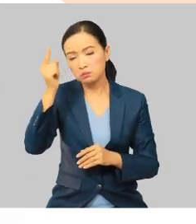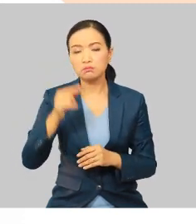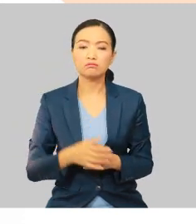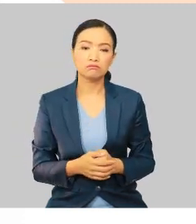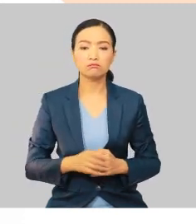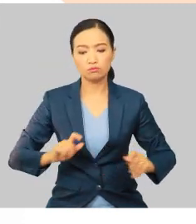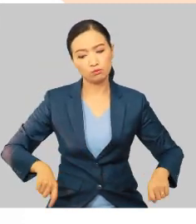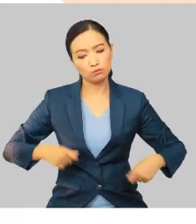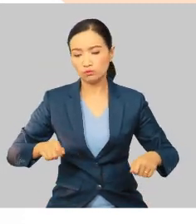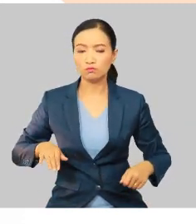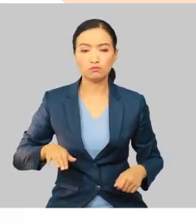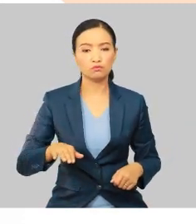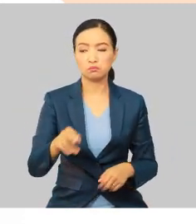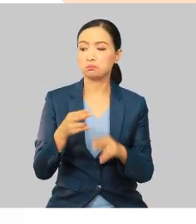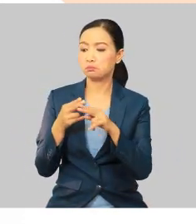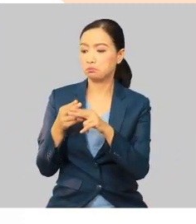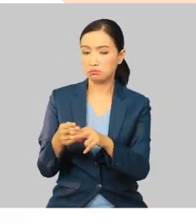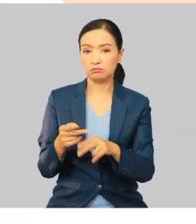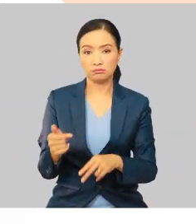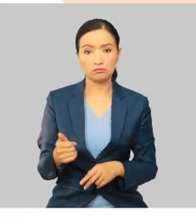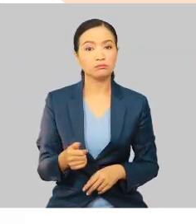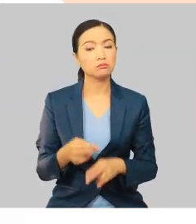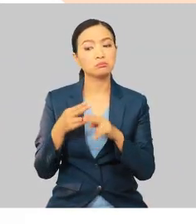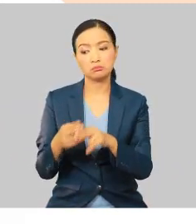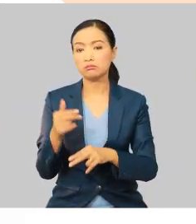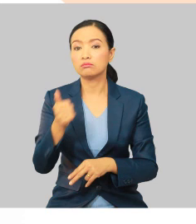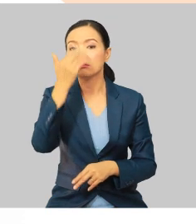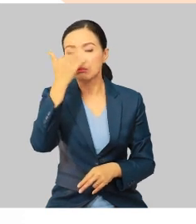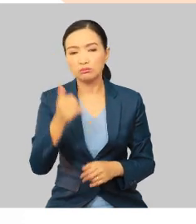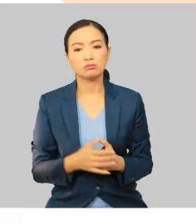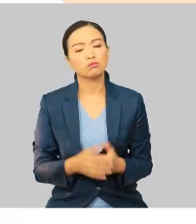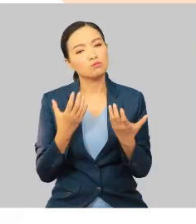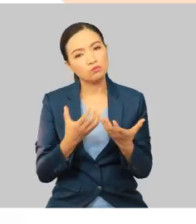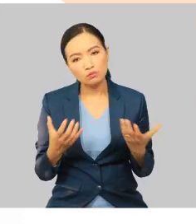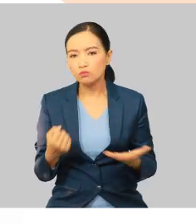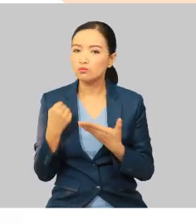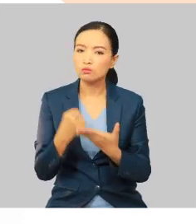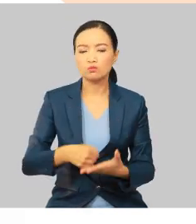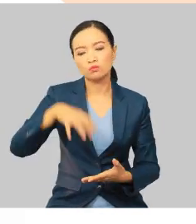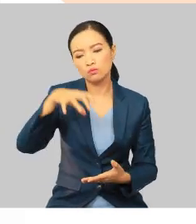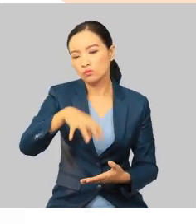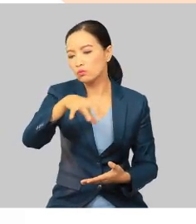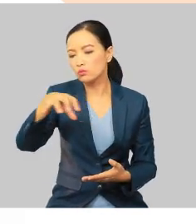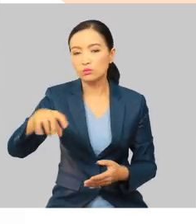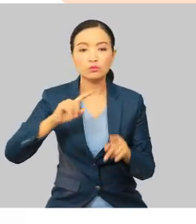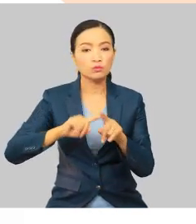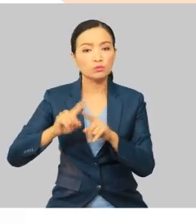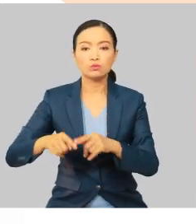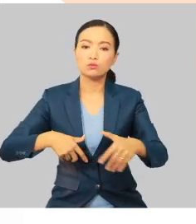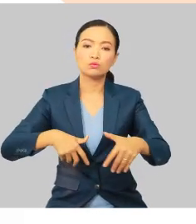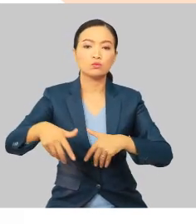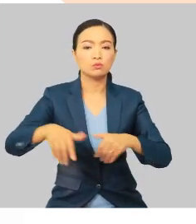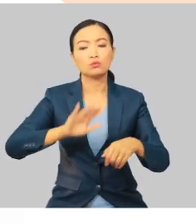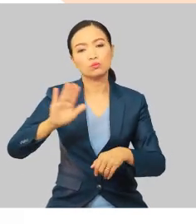คะเขาก็เดินทางไปเองทำให้องุ่นเห็นว่าที่เขาสามารถเดินทางไปเองได้ค่ะว่าสิ่งอำนวยความสะดวกหรือสถานที่ต่างๆหรือ